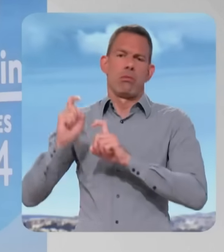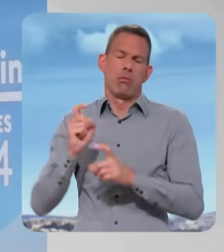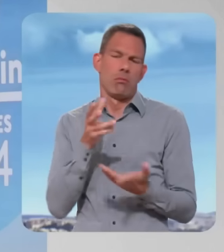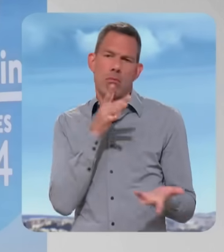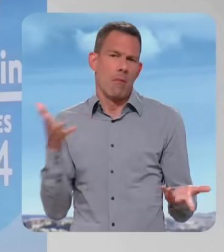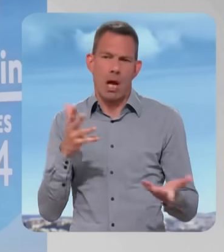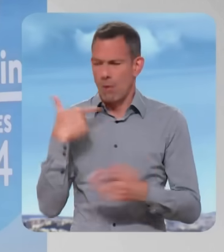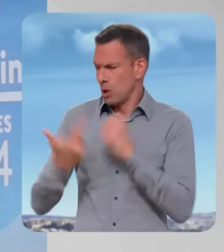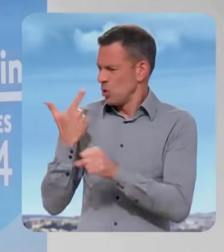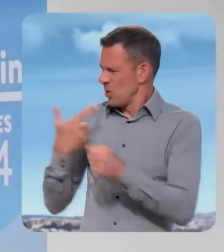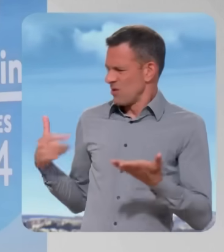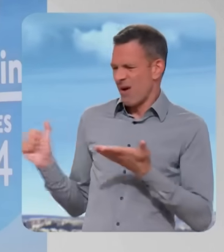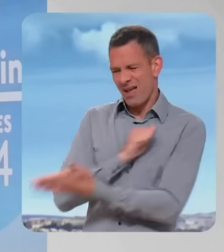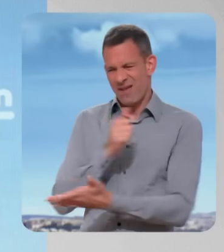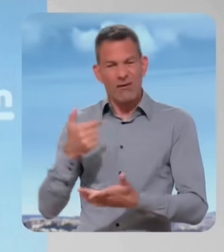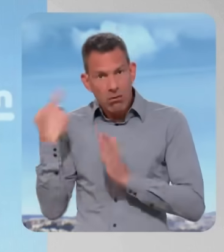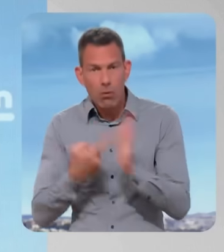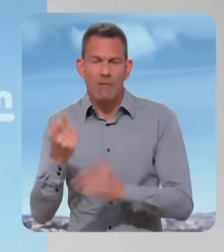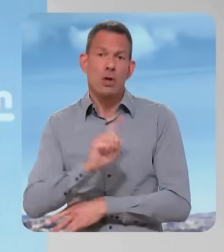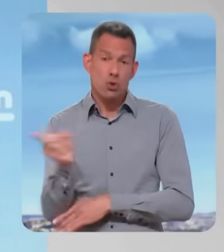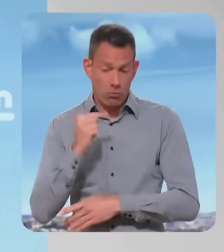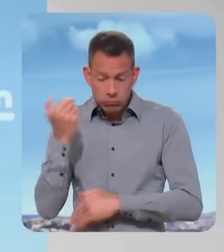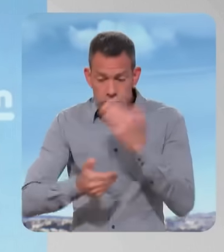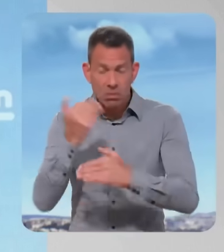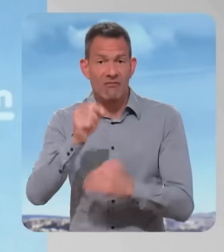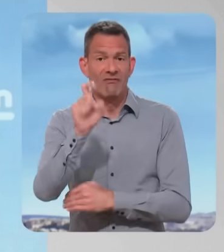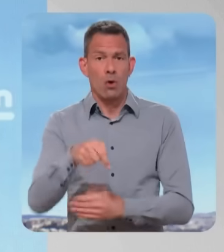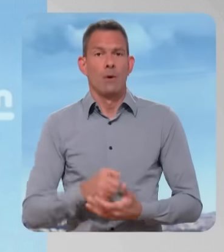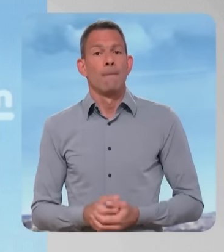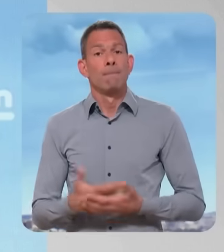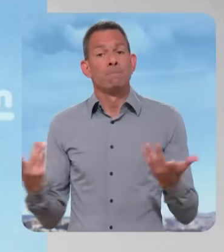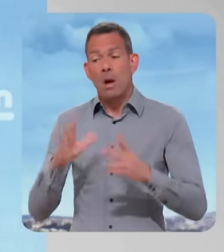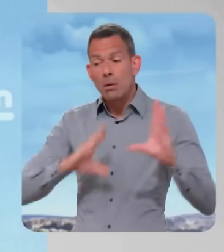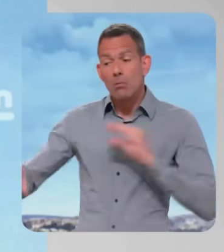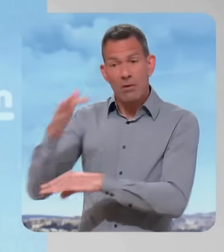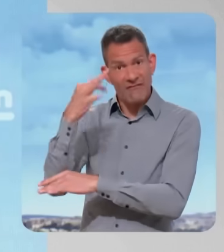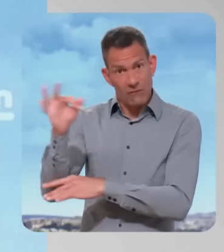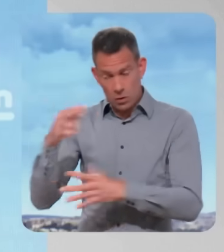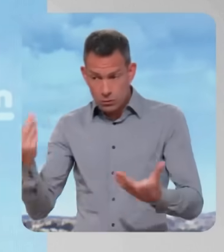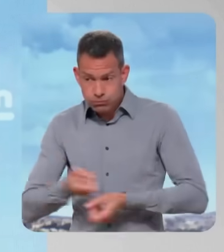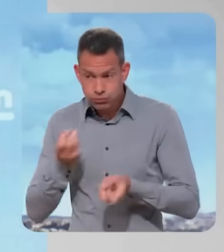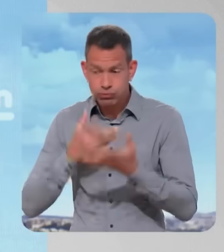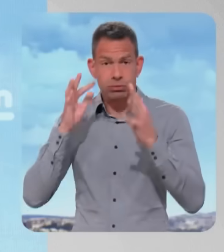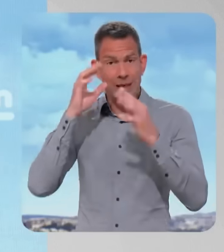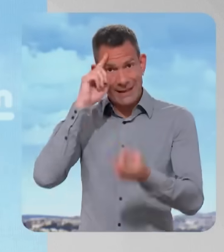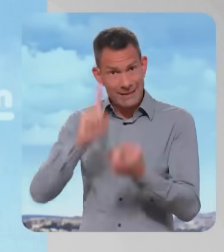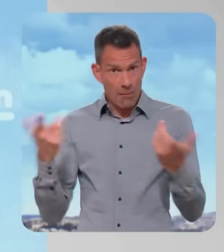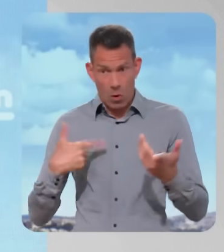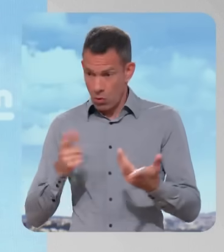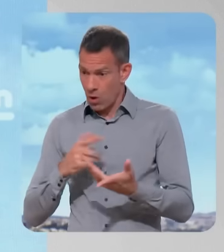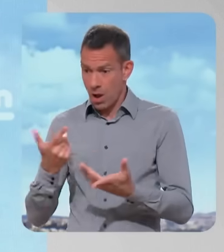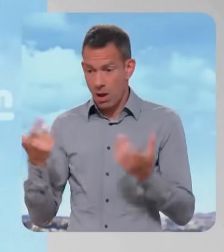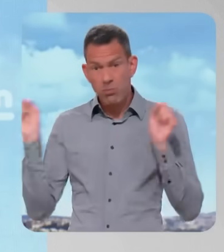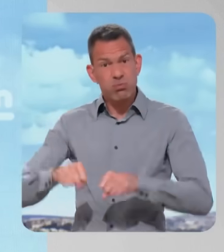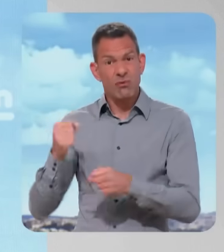fait depuis 2 ans donc il faut avancer moi je pense que les Français nous ont parlé de pouvoir d'achat de pouvoir de vivre donc il faut qu'on adresse